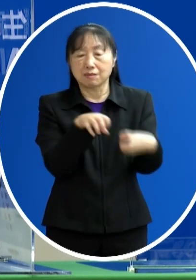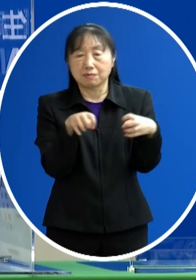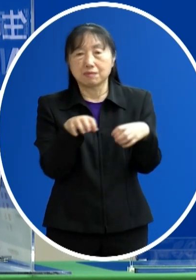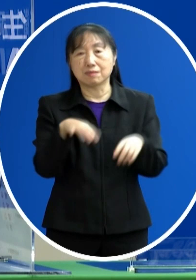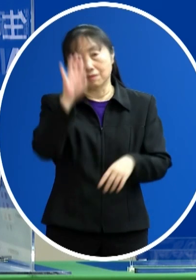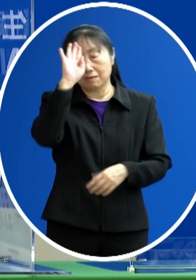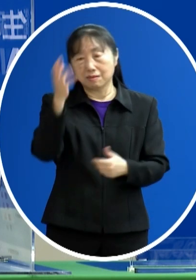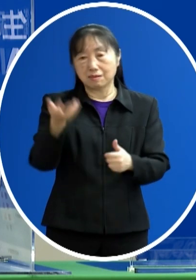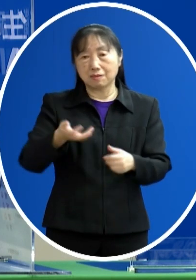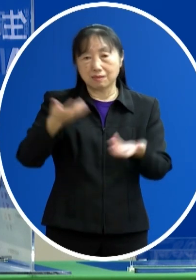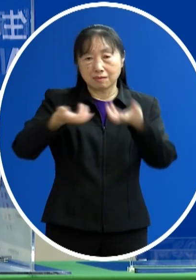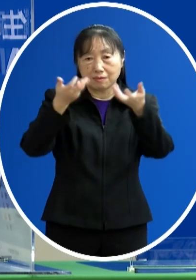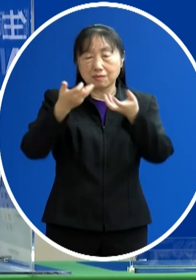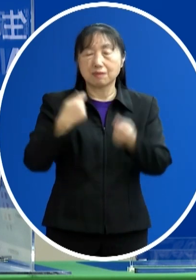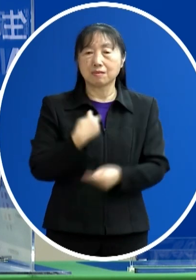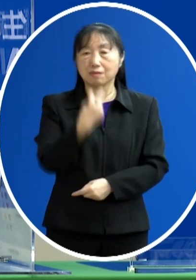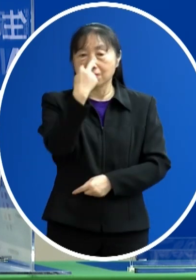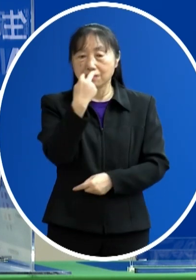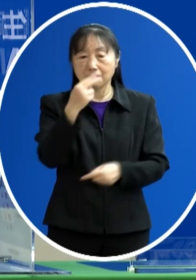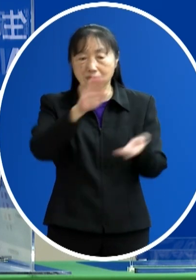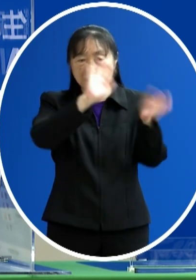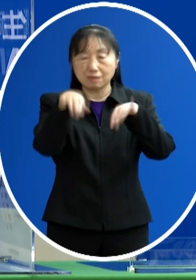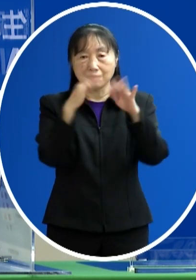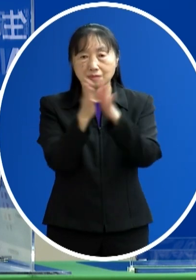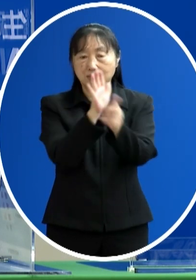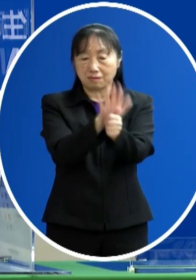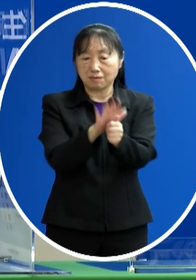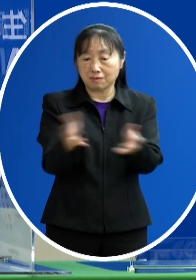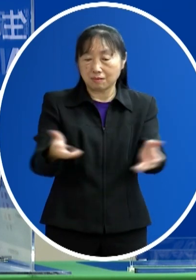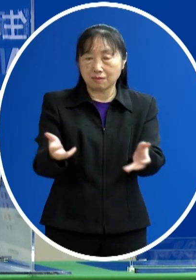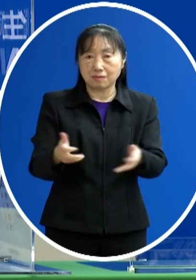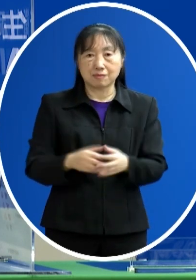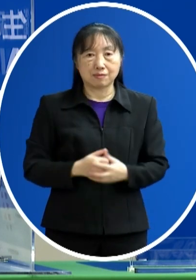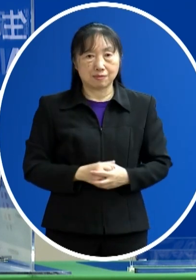发烧，还有一些呼吸等等这些状况都有在进行，并